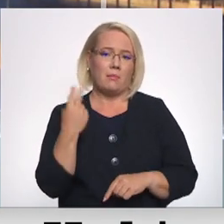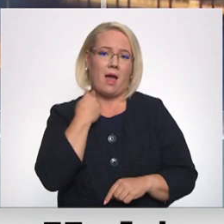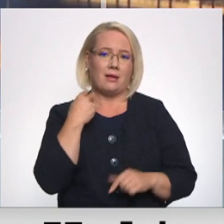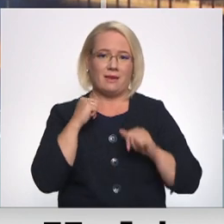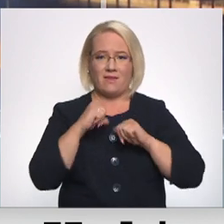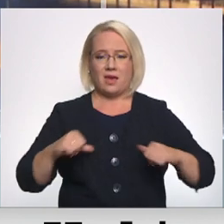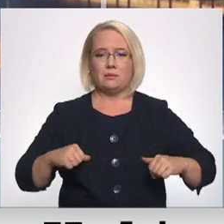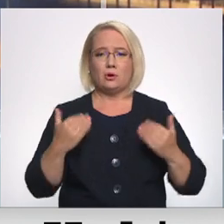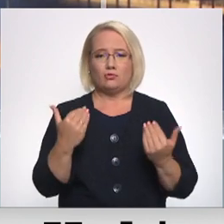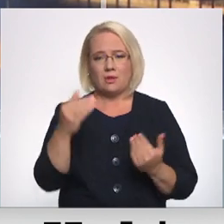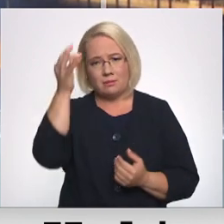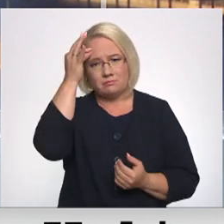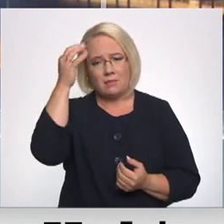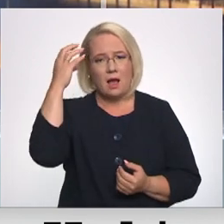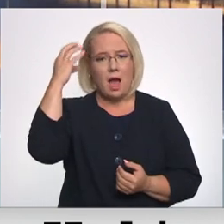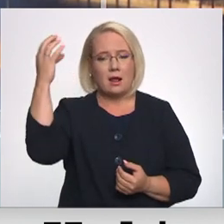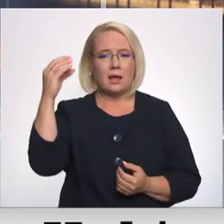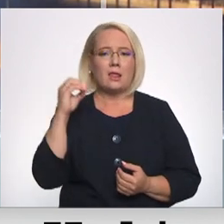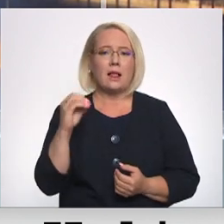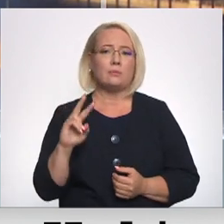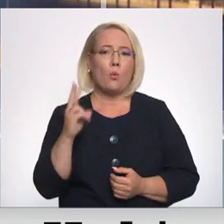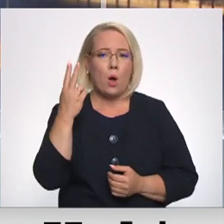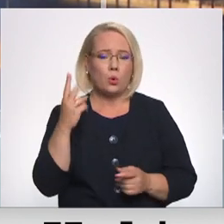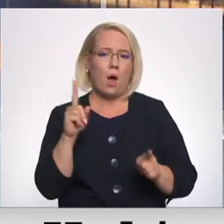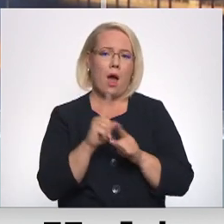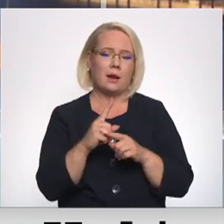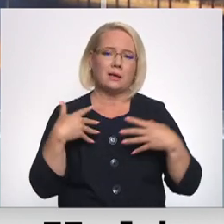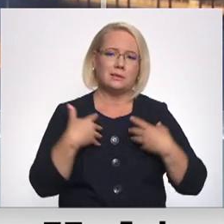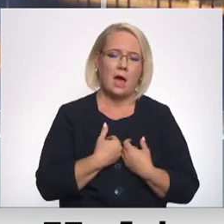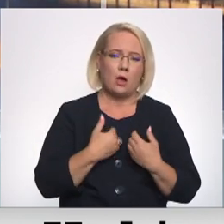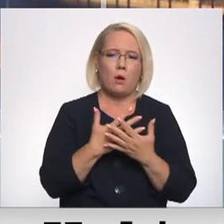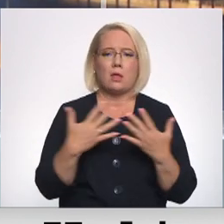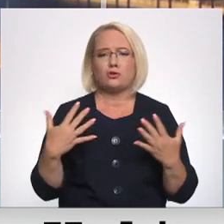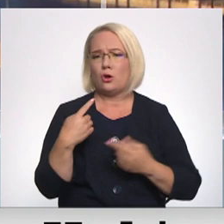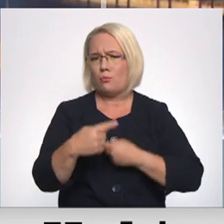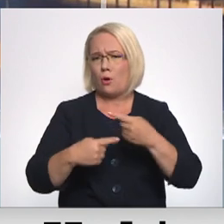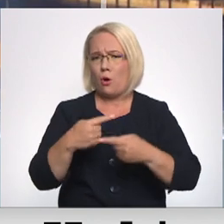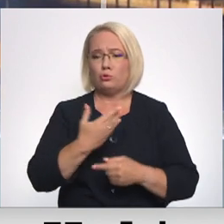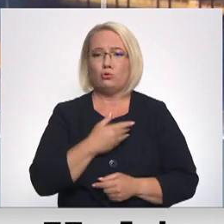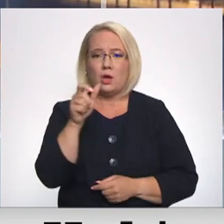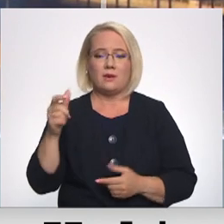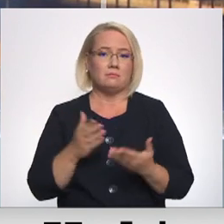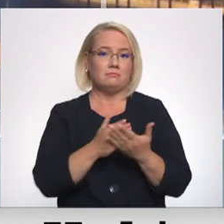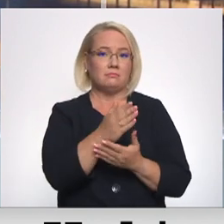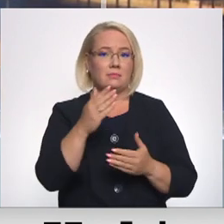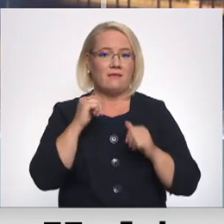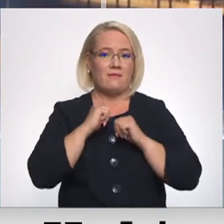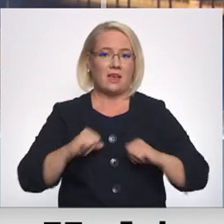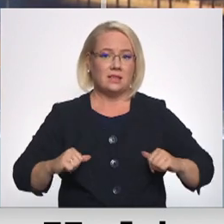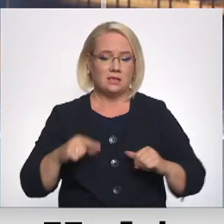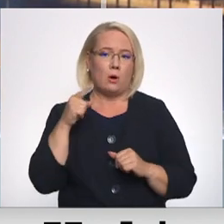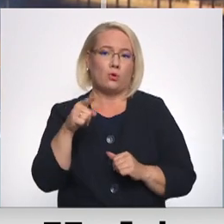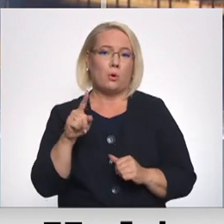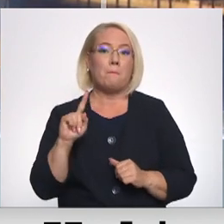vēstniecības šodien piemin karalieni Elizabeti II. Sēro dažādu pauģu iedzīvotāji, kas šodien devušies uz vēstniecību. Pirmie tur devās